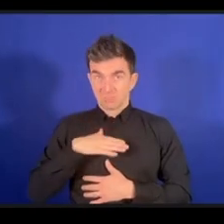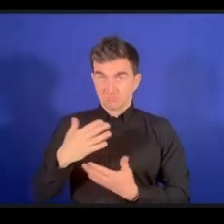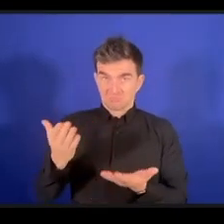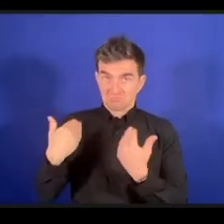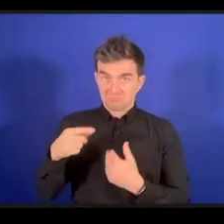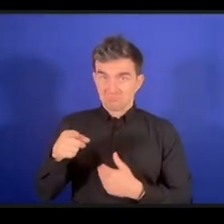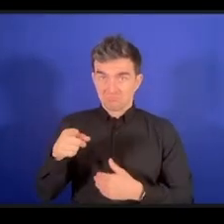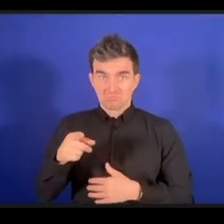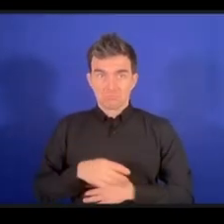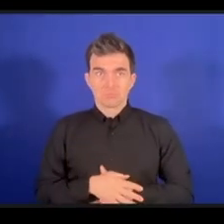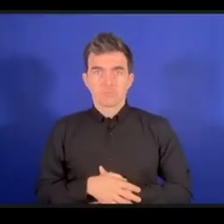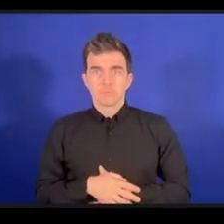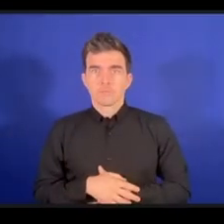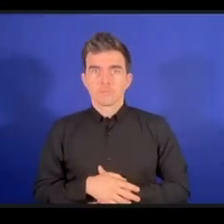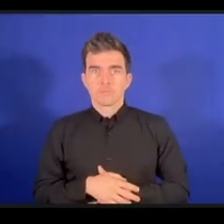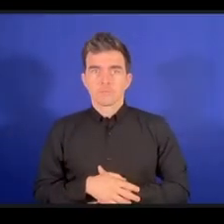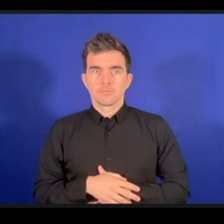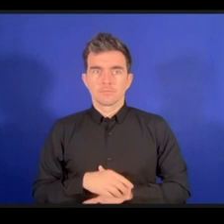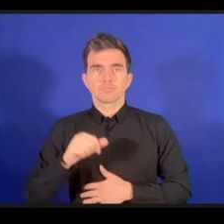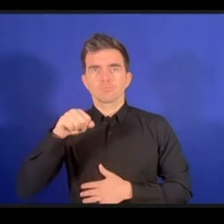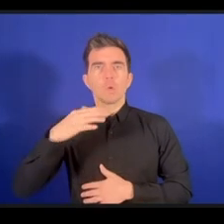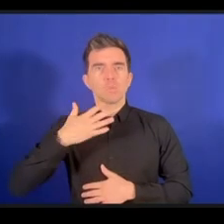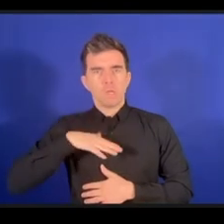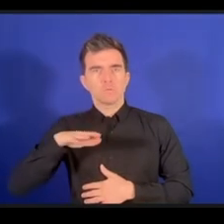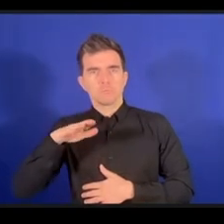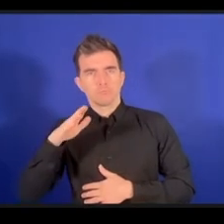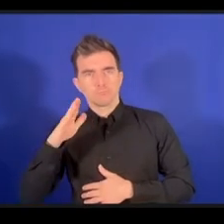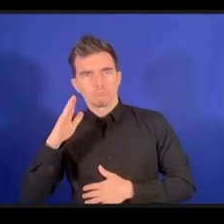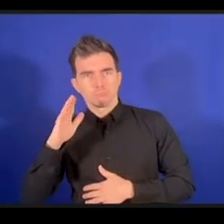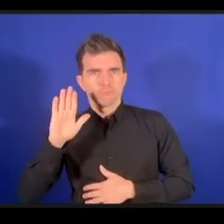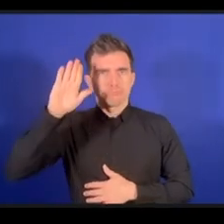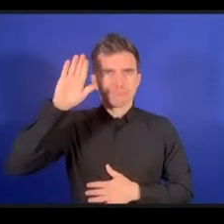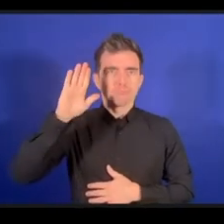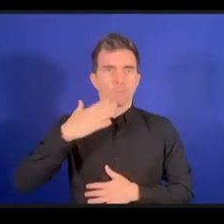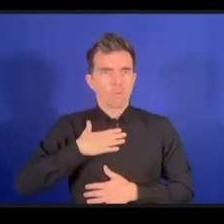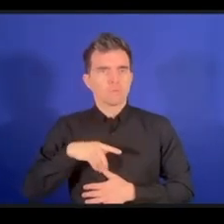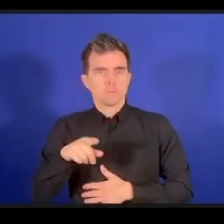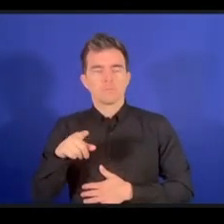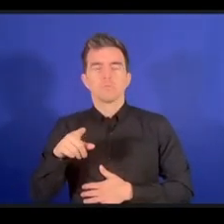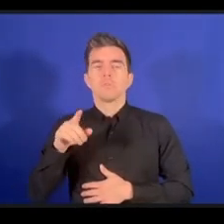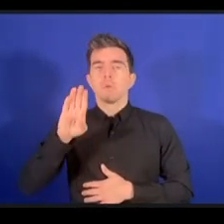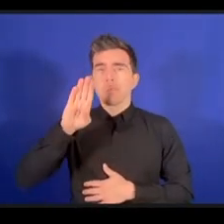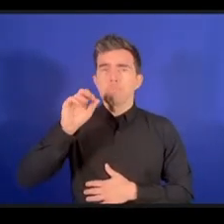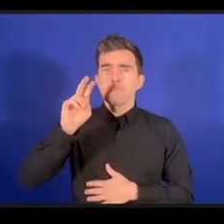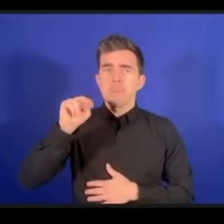Benning 想要发言对不对？你在举手对吗？